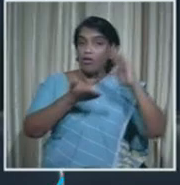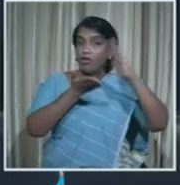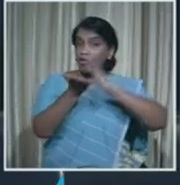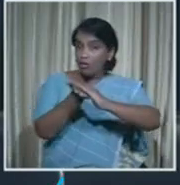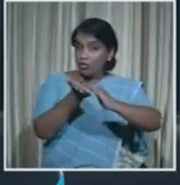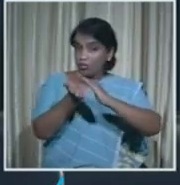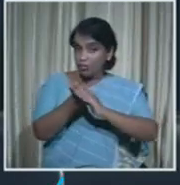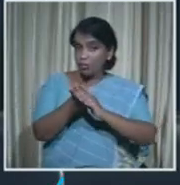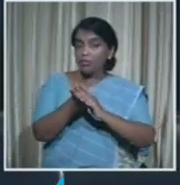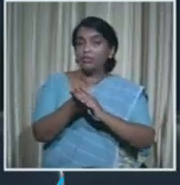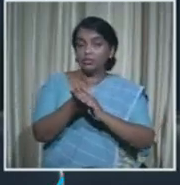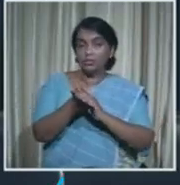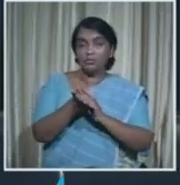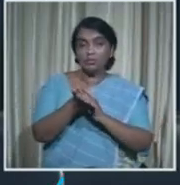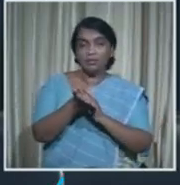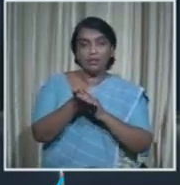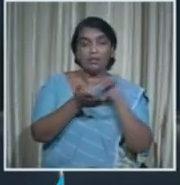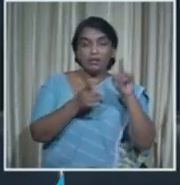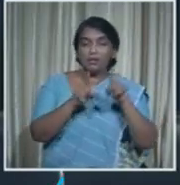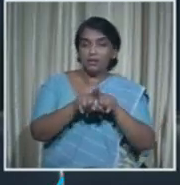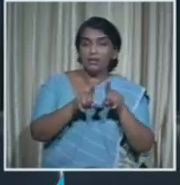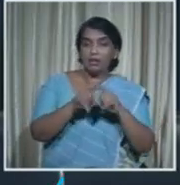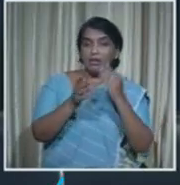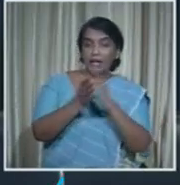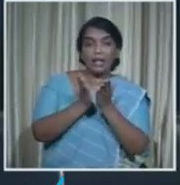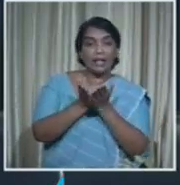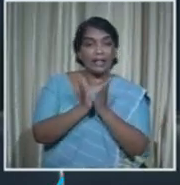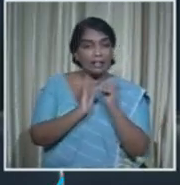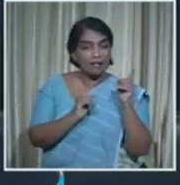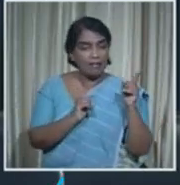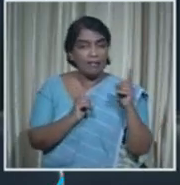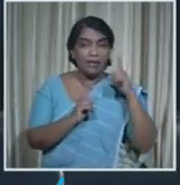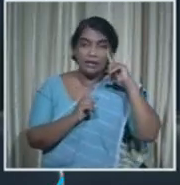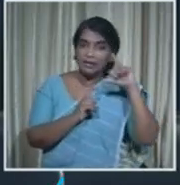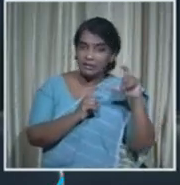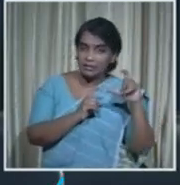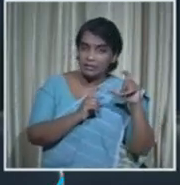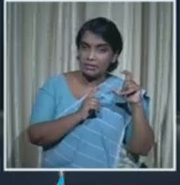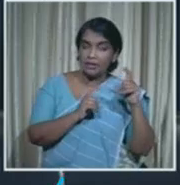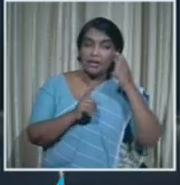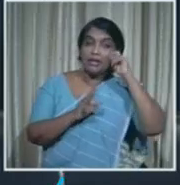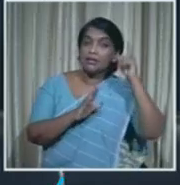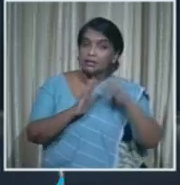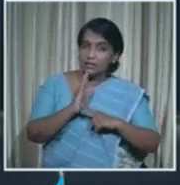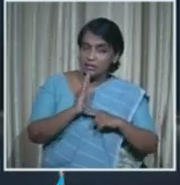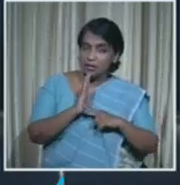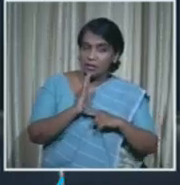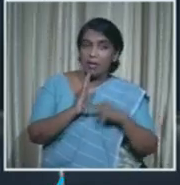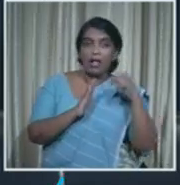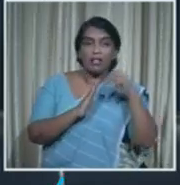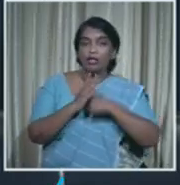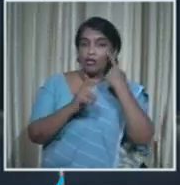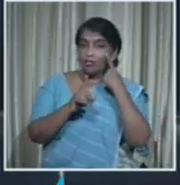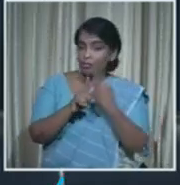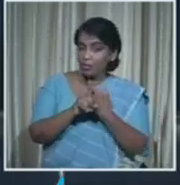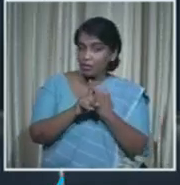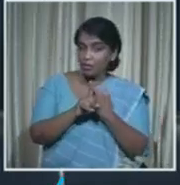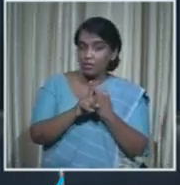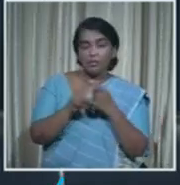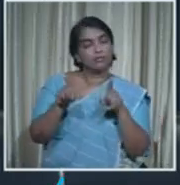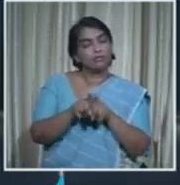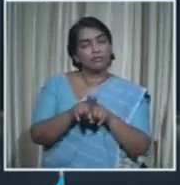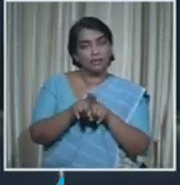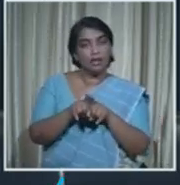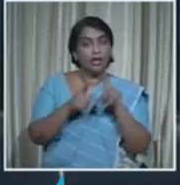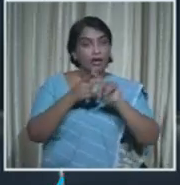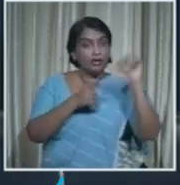මේ ආයතන අමතර අපිට උදව් කරන ඉන්දියාව චීනය ජපානය දකුණු කොරියාව ඒ වගේම